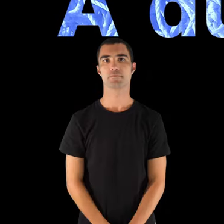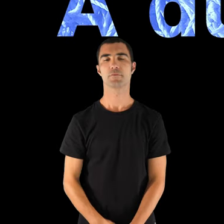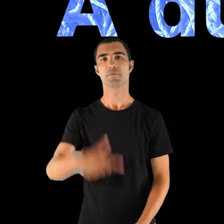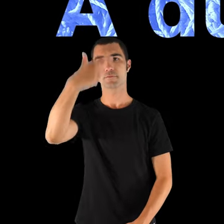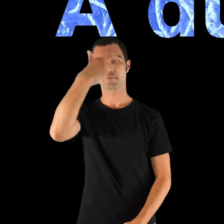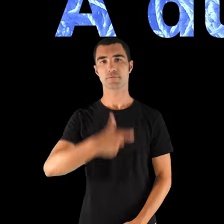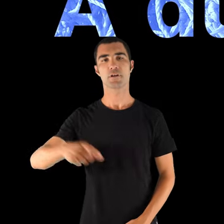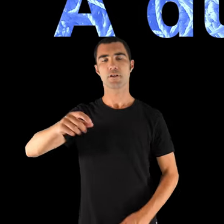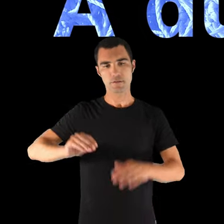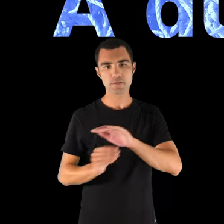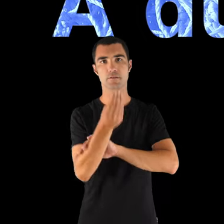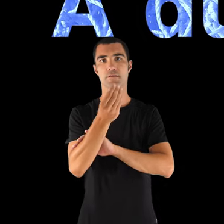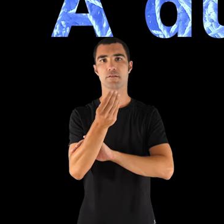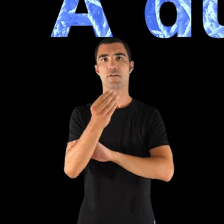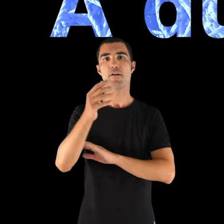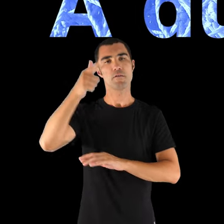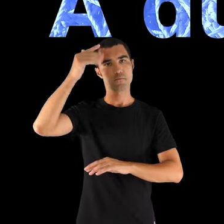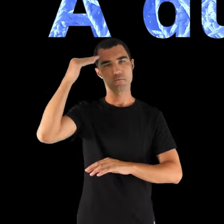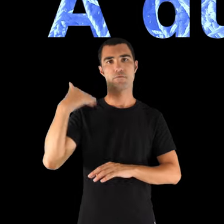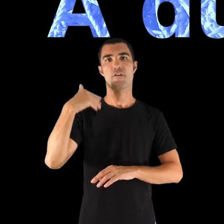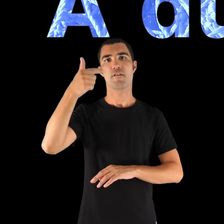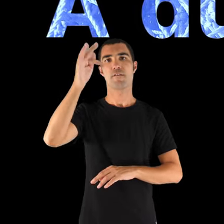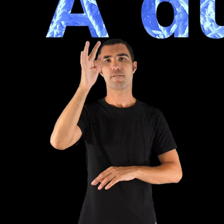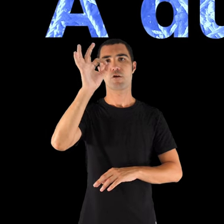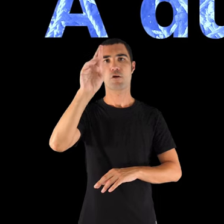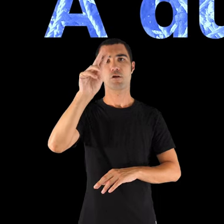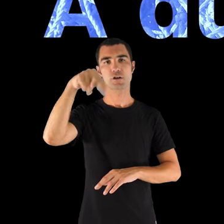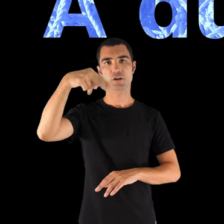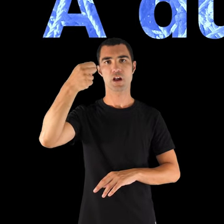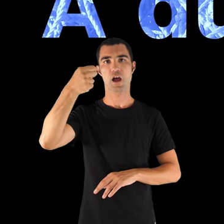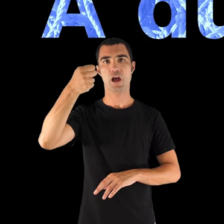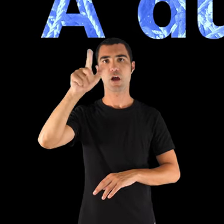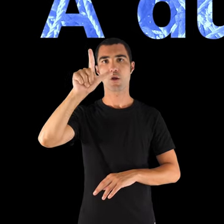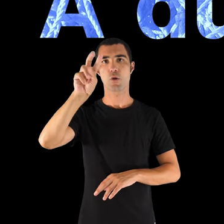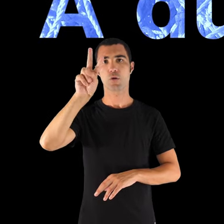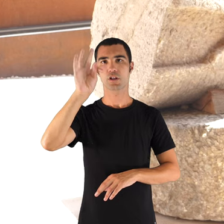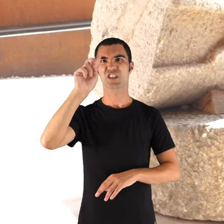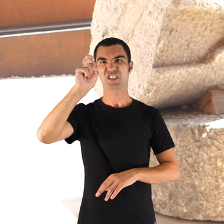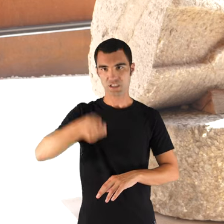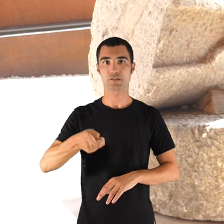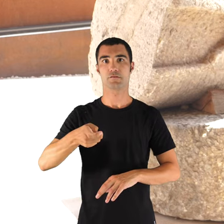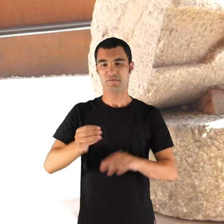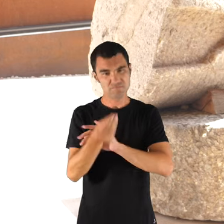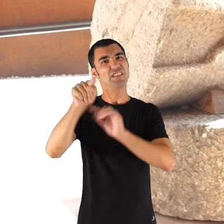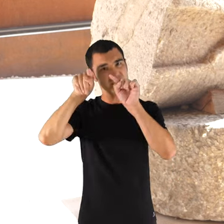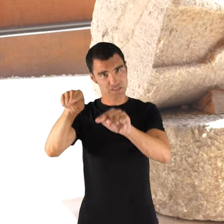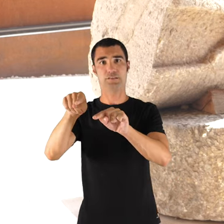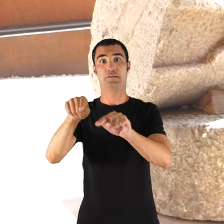Vaig néixer a Fornalutx, però vaig néixer a Fornalutx mateix, no vaig néixer a Palma.